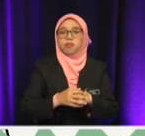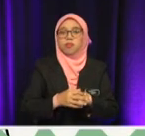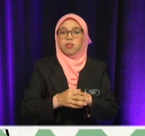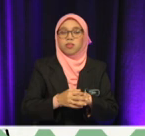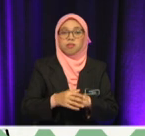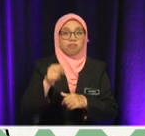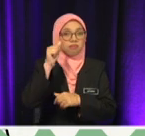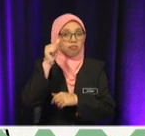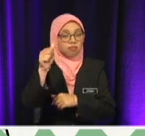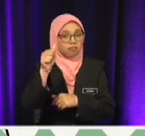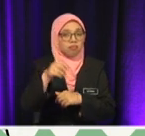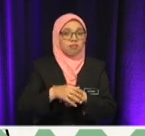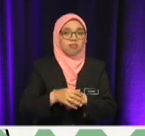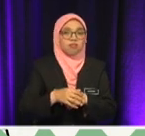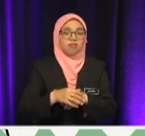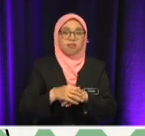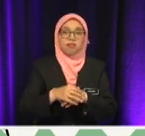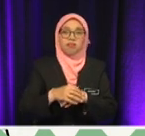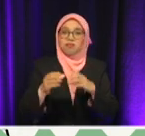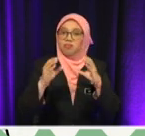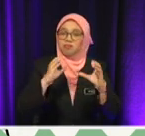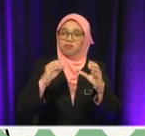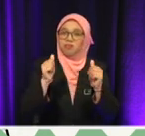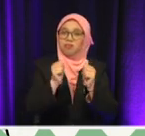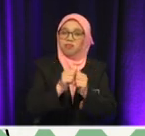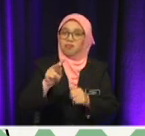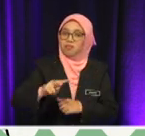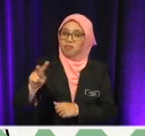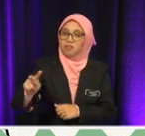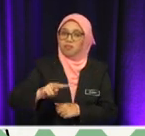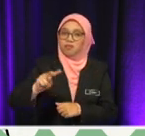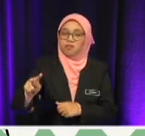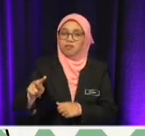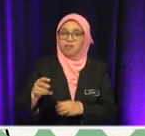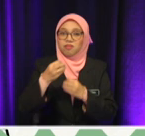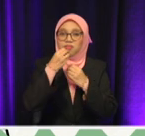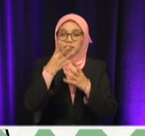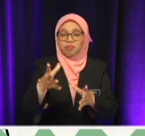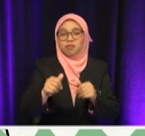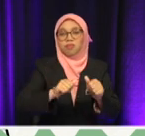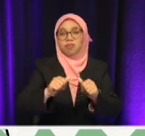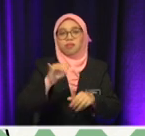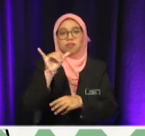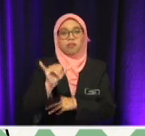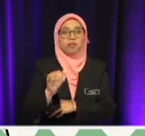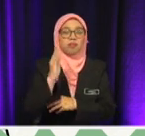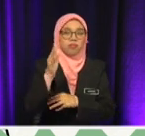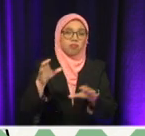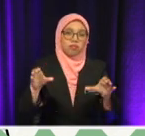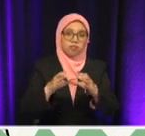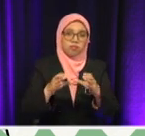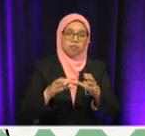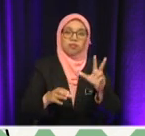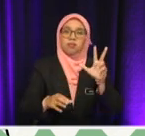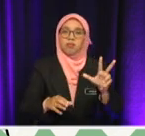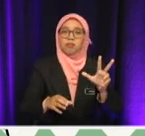berbual sambil bertanya khabar dengan kanak-kanak. Okey, seterusnya menerangkan aktiviti yang akan dijalankan. Nombor 3, meminta